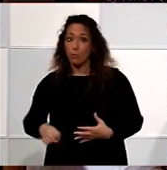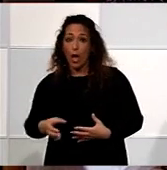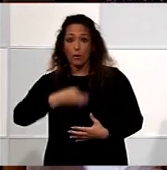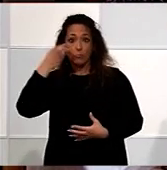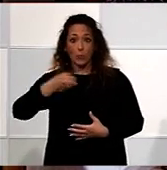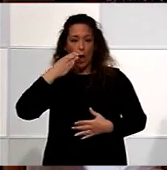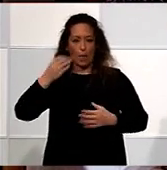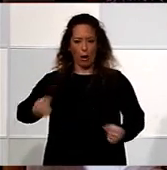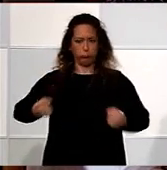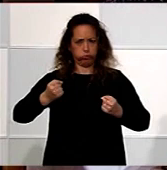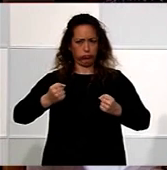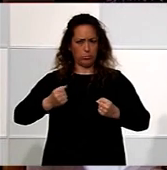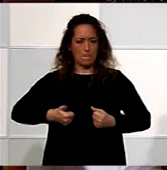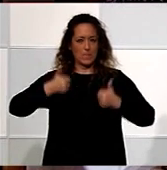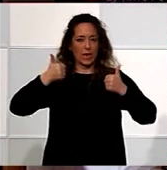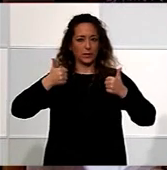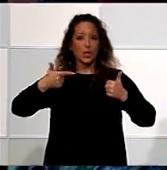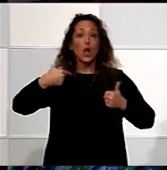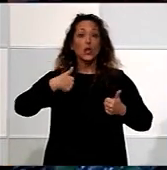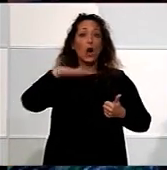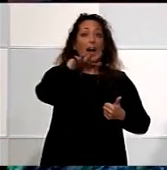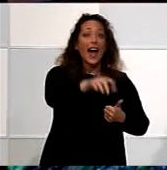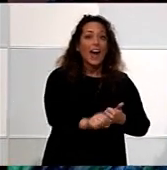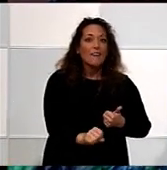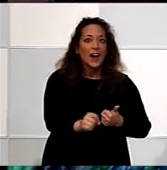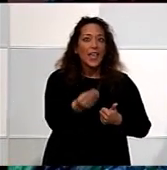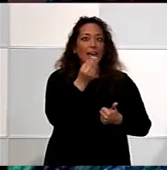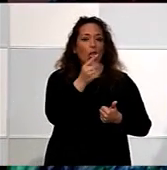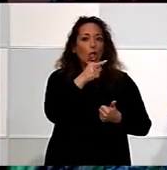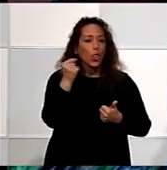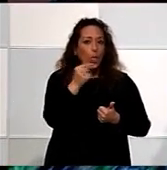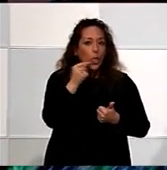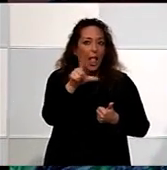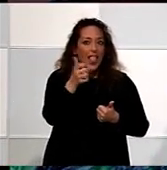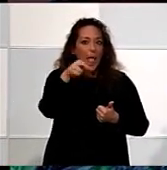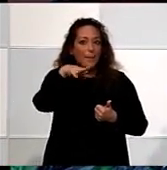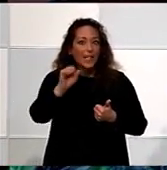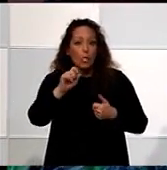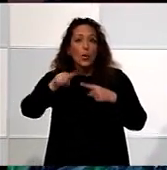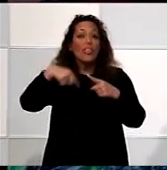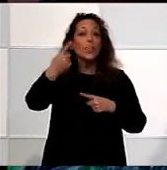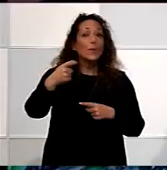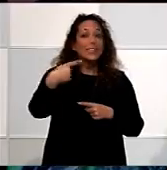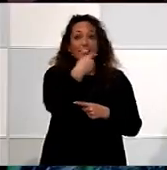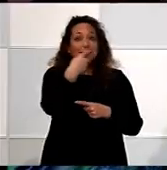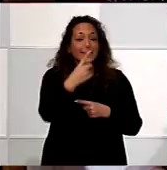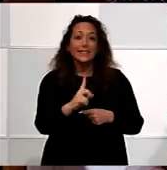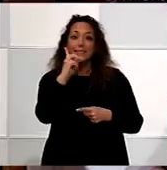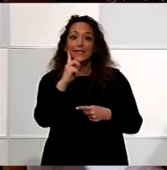energia. Jo agafaré una llaminadura i després em rentaré les dents, com faig